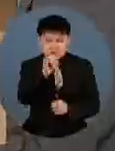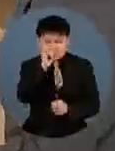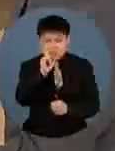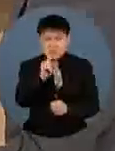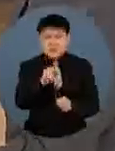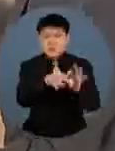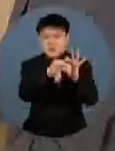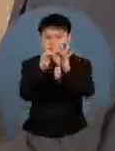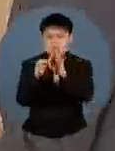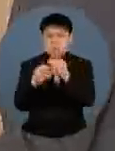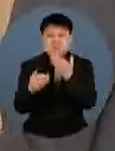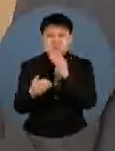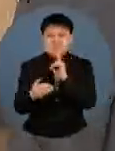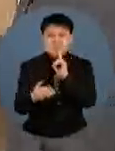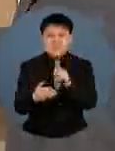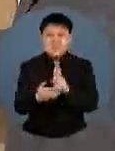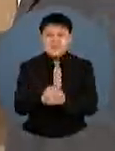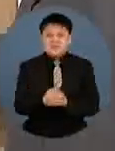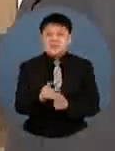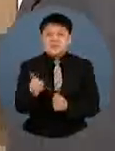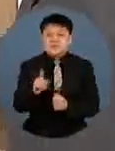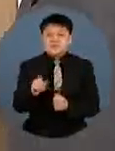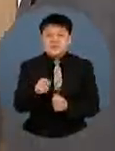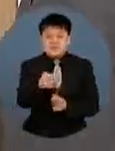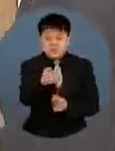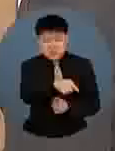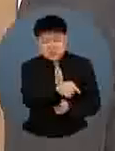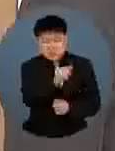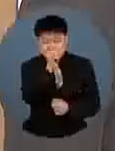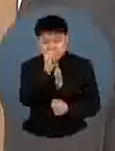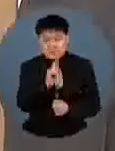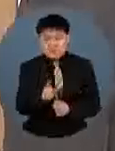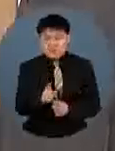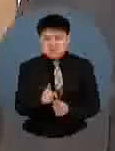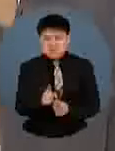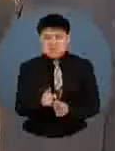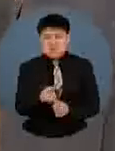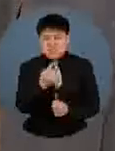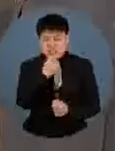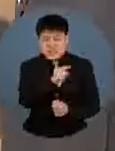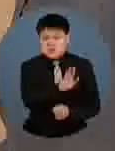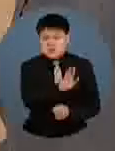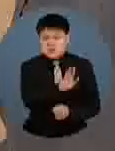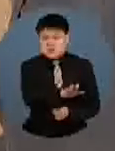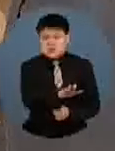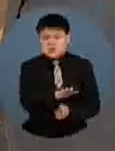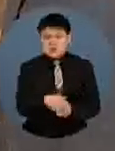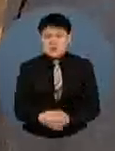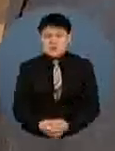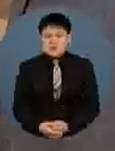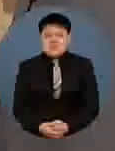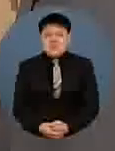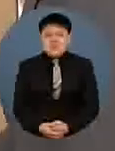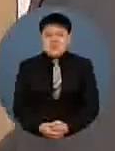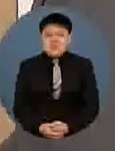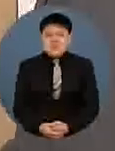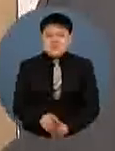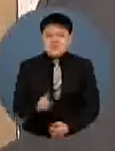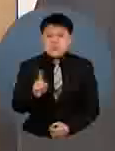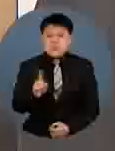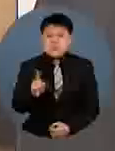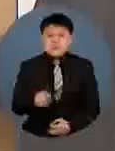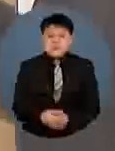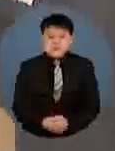이어둬도 되고요. 그럼 여기 터져 나오니까 늘어야 되거든요, 백이. 그럼 여기 갖다 붙입니다. 자, 네,